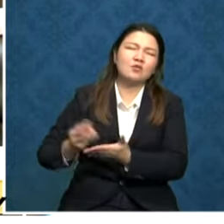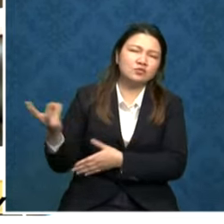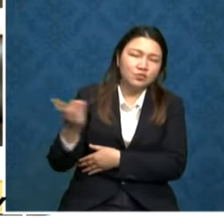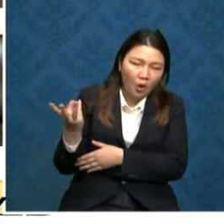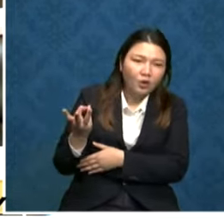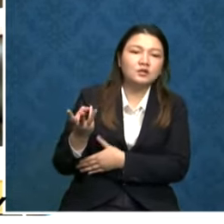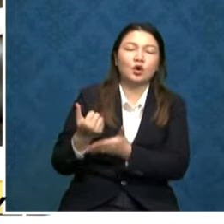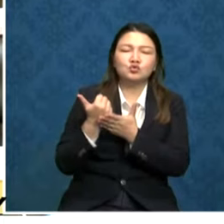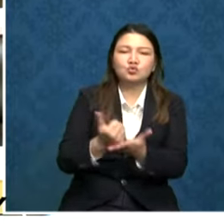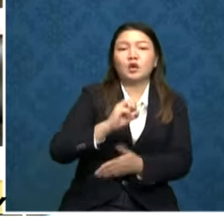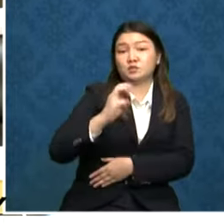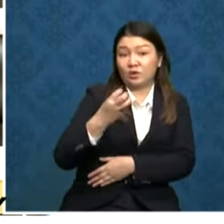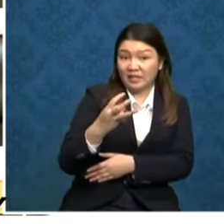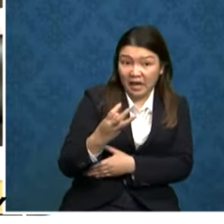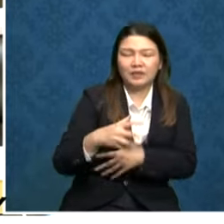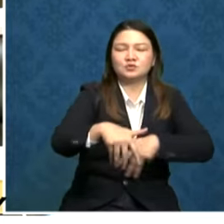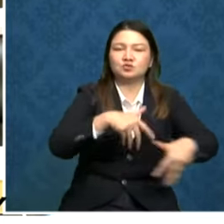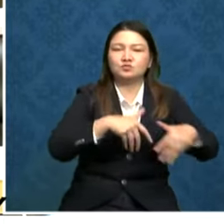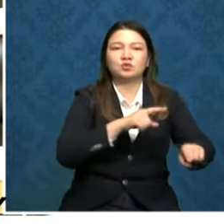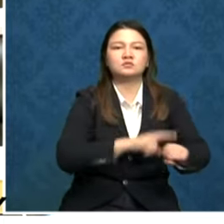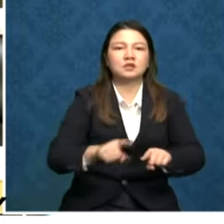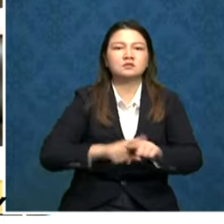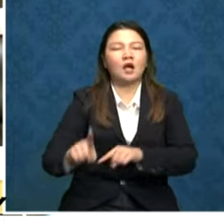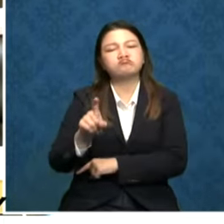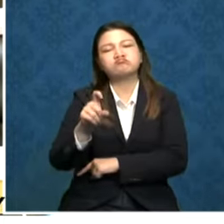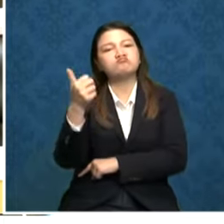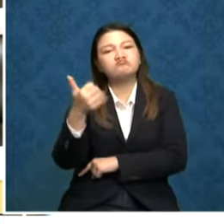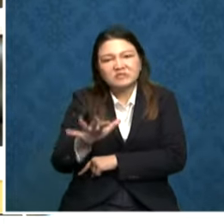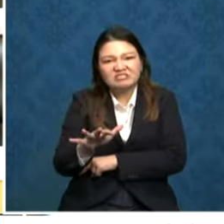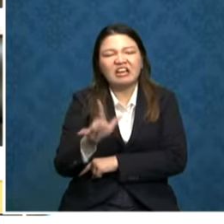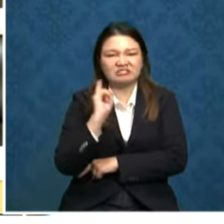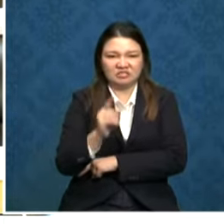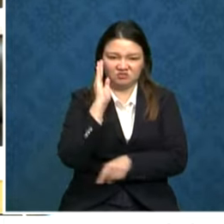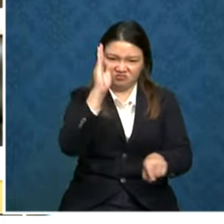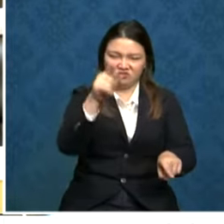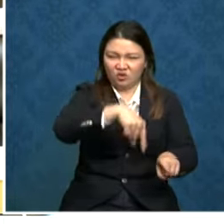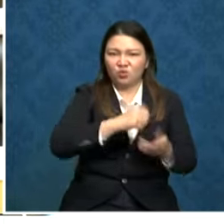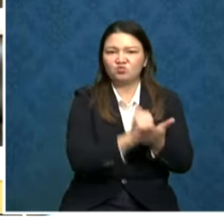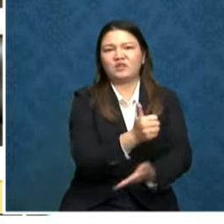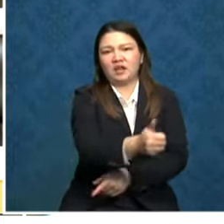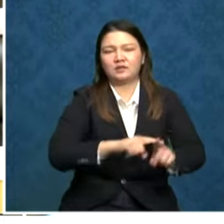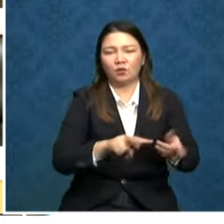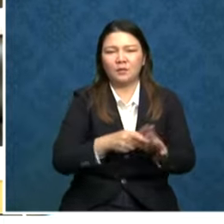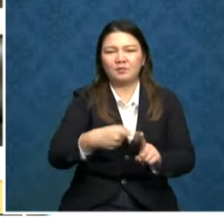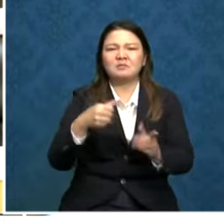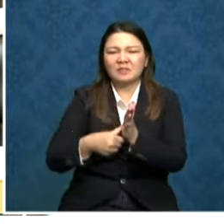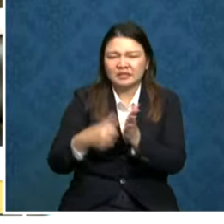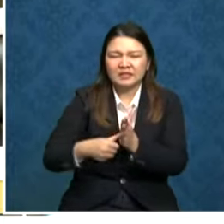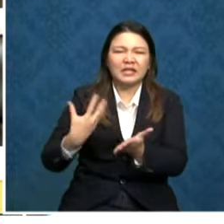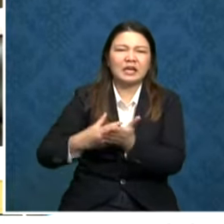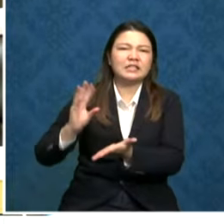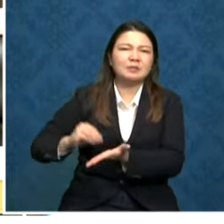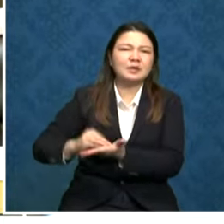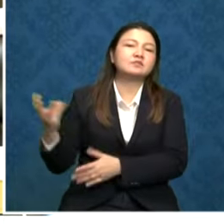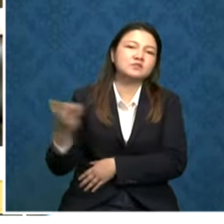สวัสดิการพัฒนาโครงสร้างพื้นฐานที่จะส่งต่อไปเป็นเอ่อพื้นฐานของเศรษฐกิจแห่งอนาคตป้อนกลับมาเป็นรายได้ในการจัดเก็บภาษีของรัฐในระยะ